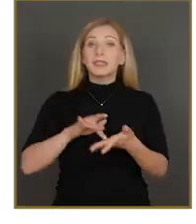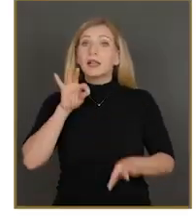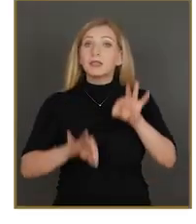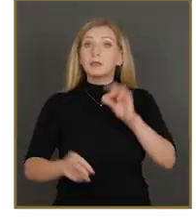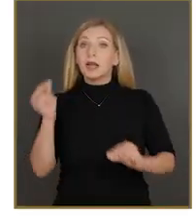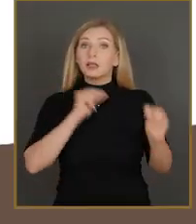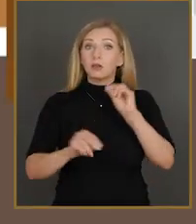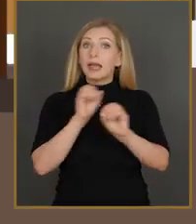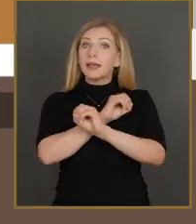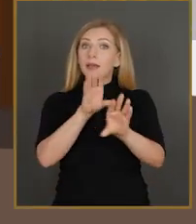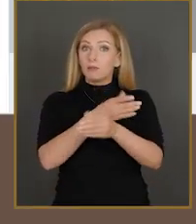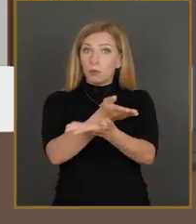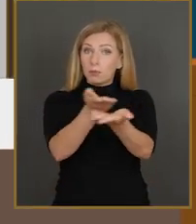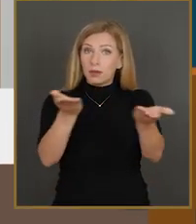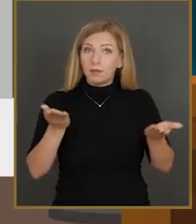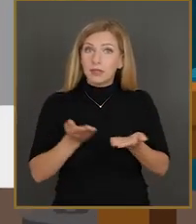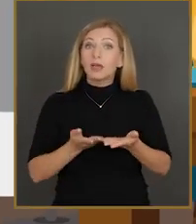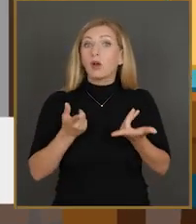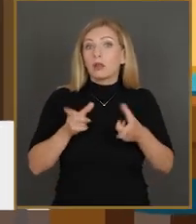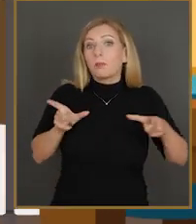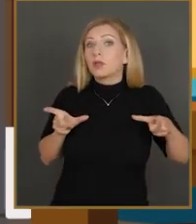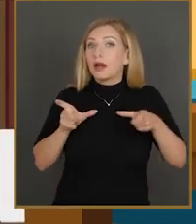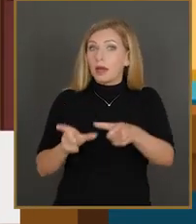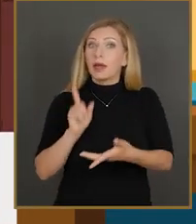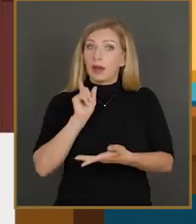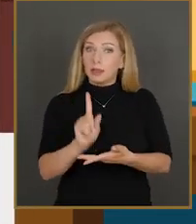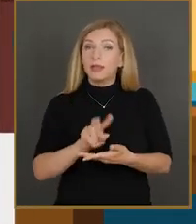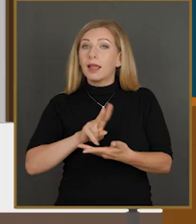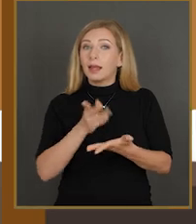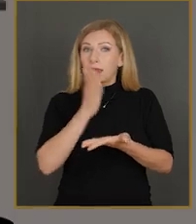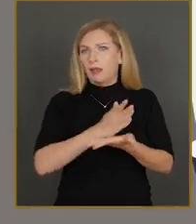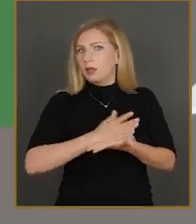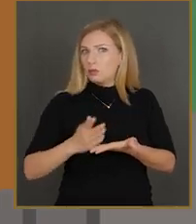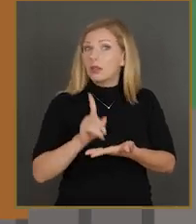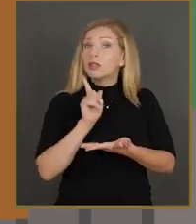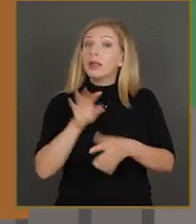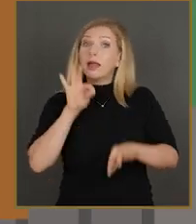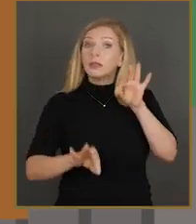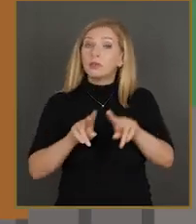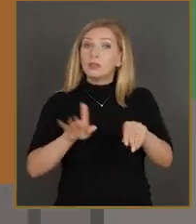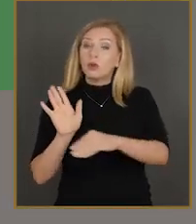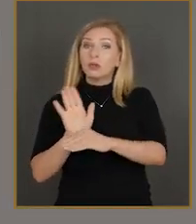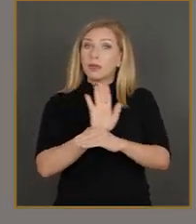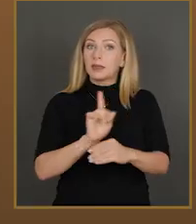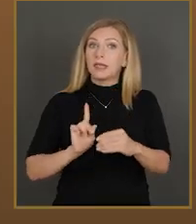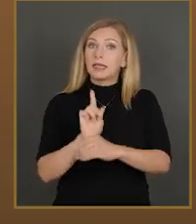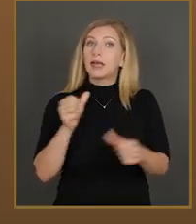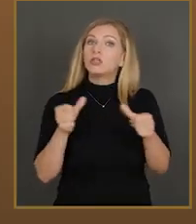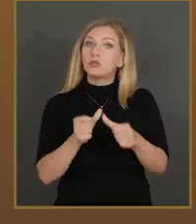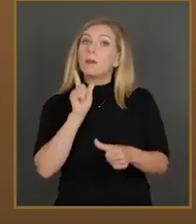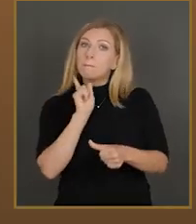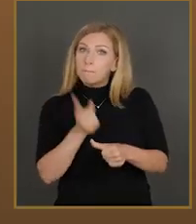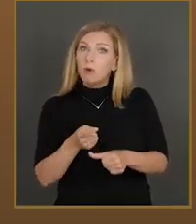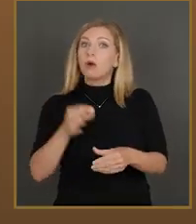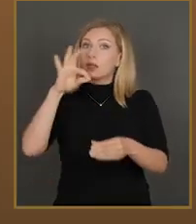Централната избирателна комисия информира избирателите, поставени под задължителна карантина или изолация, че на изборите за народни представители на 11